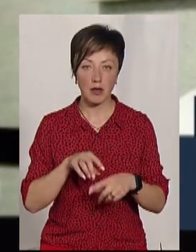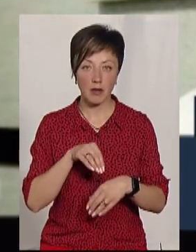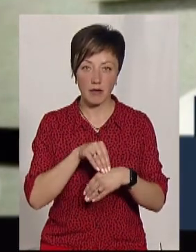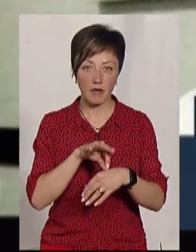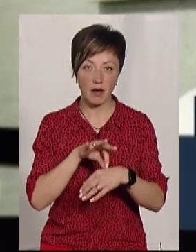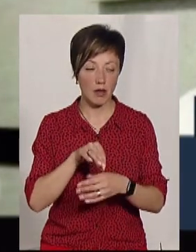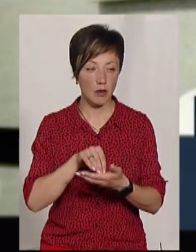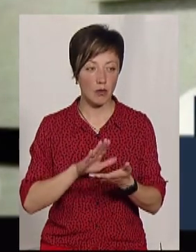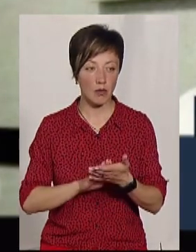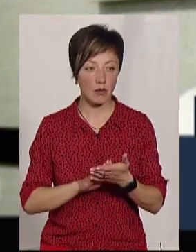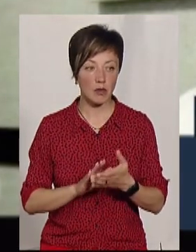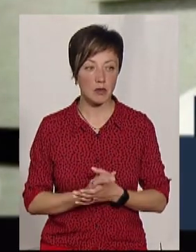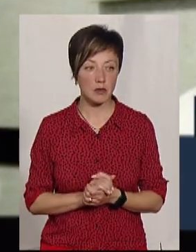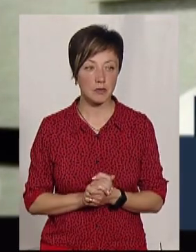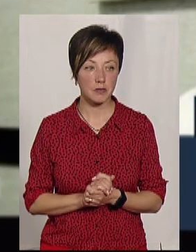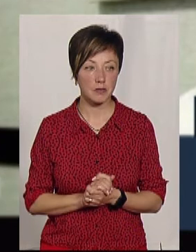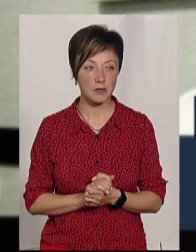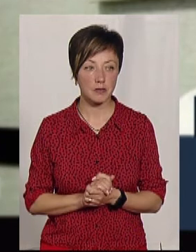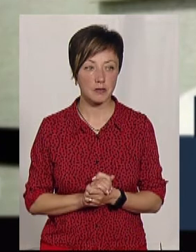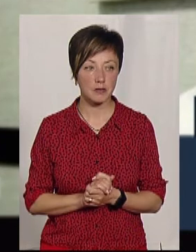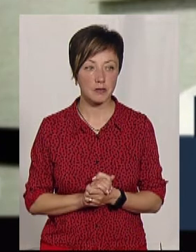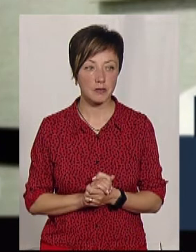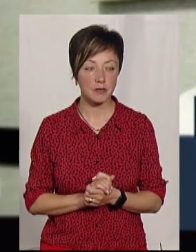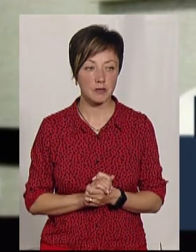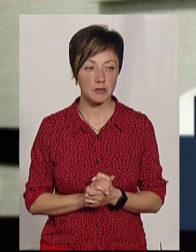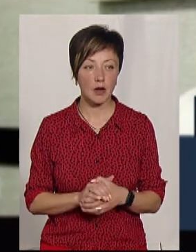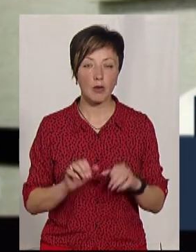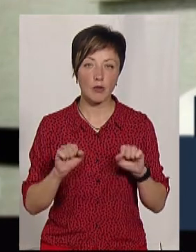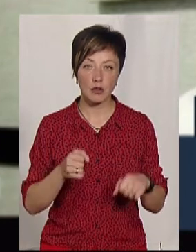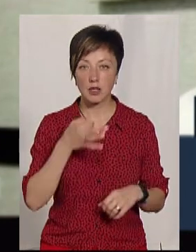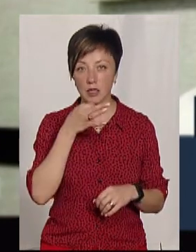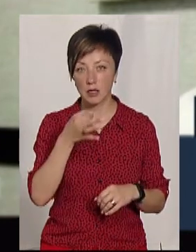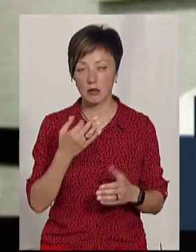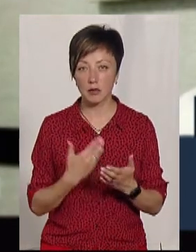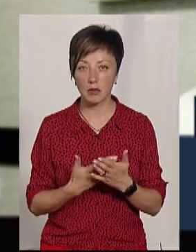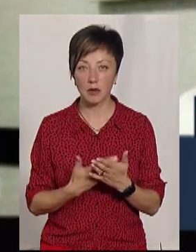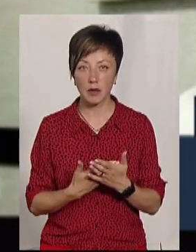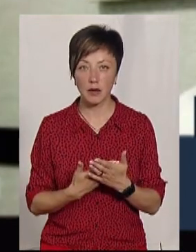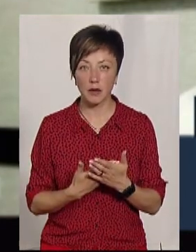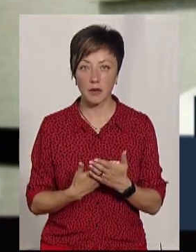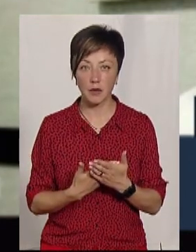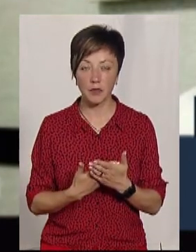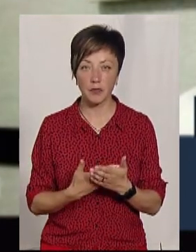облік, це їх підприємства видавали. От, ну, можна сказати, що